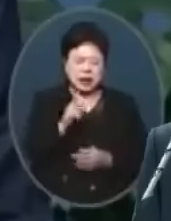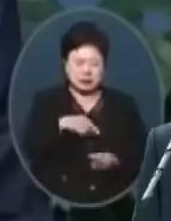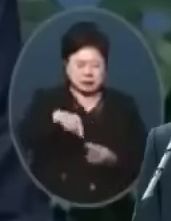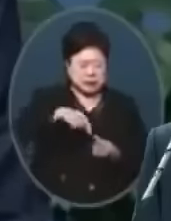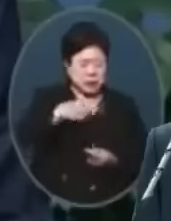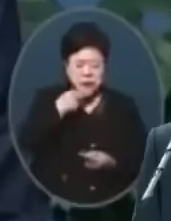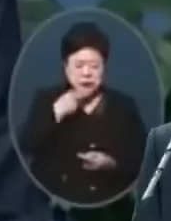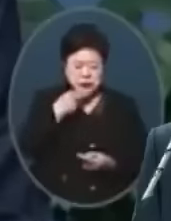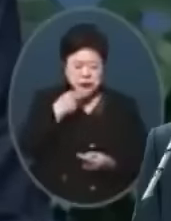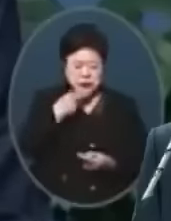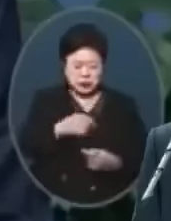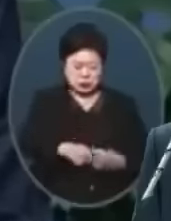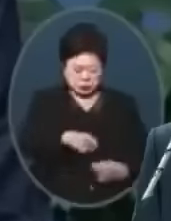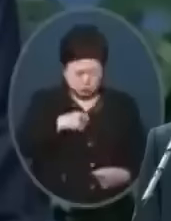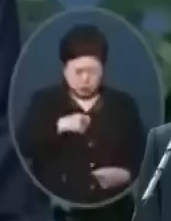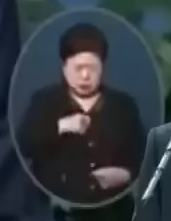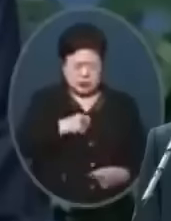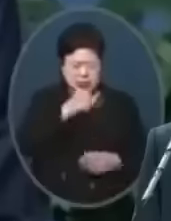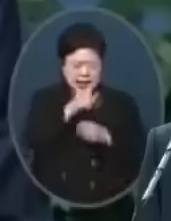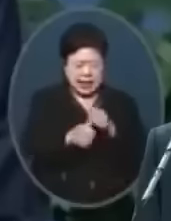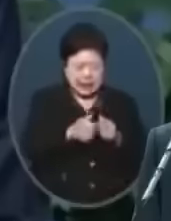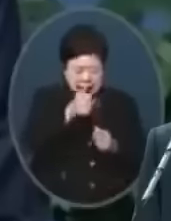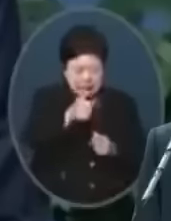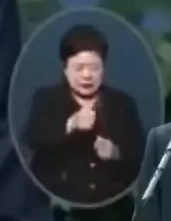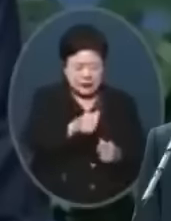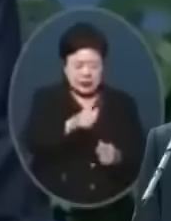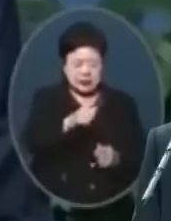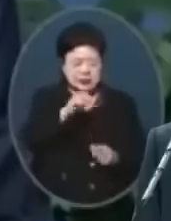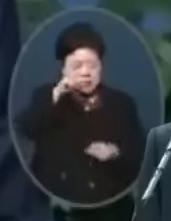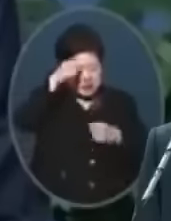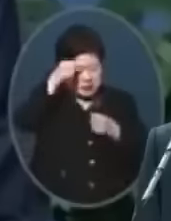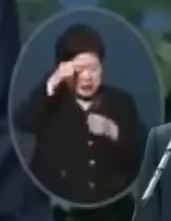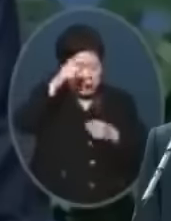않았습니다. 재물은 하나님이 예비하신다.